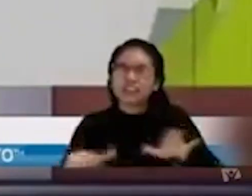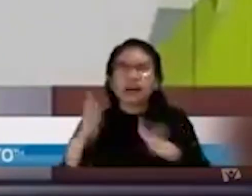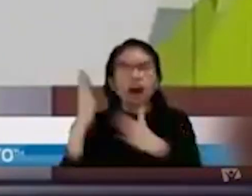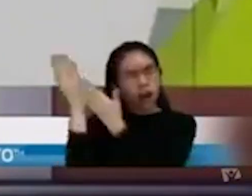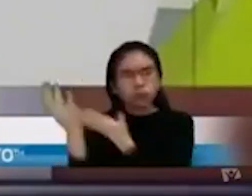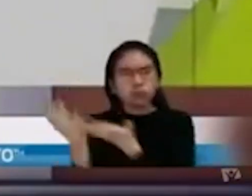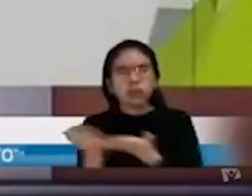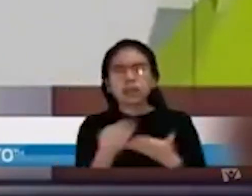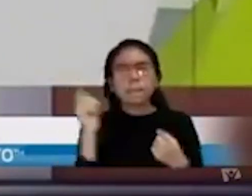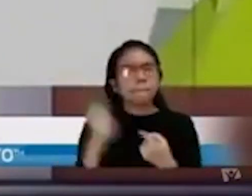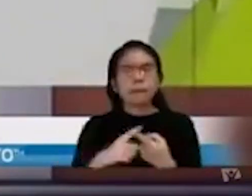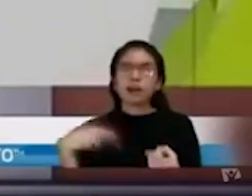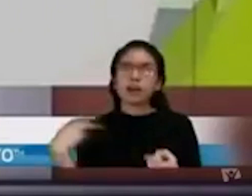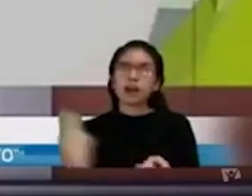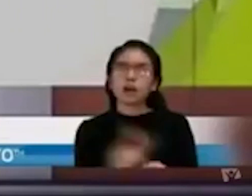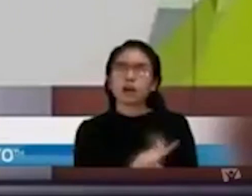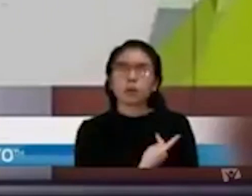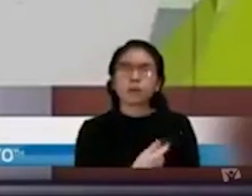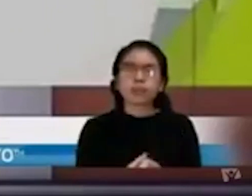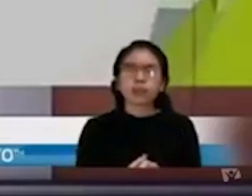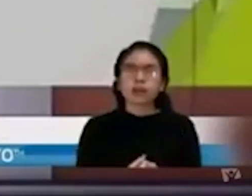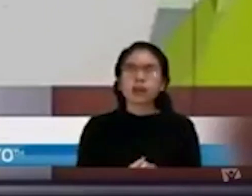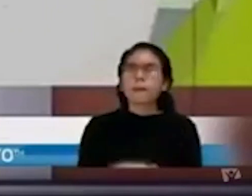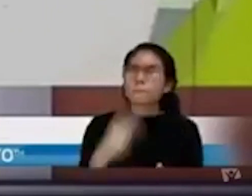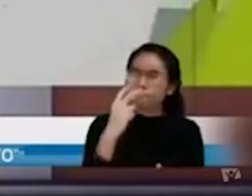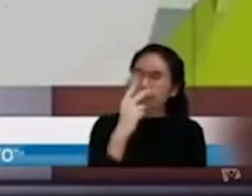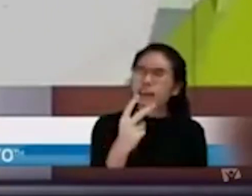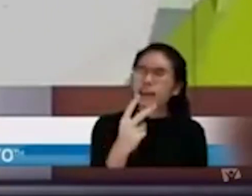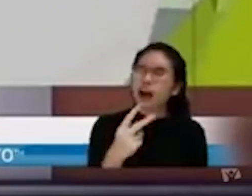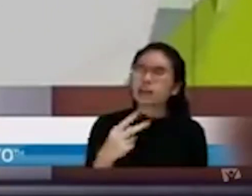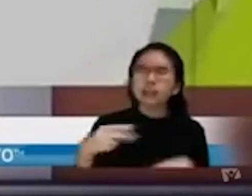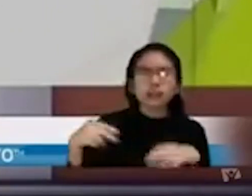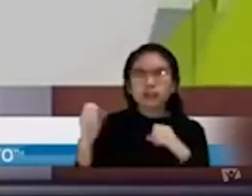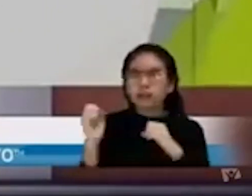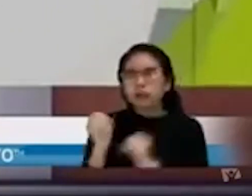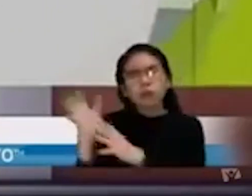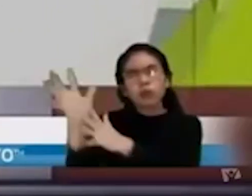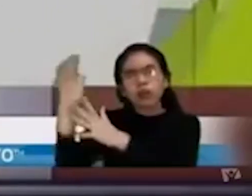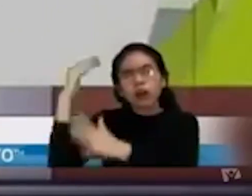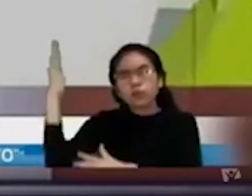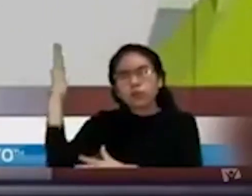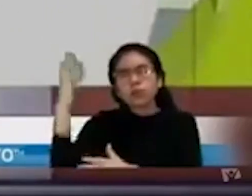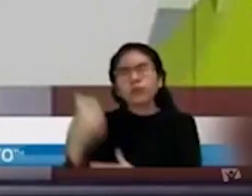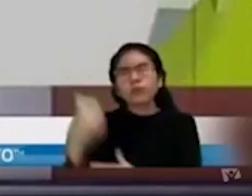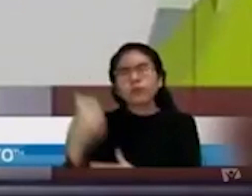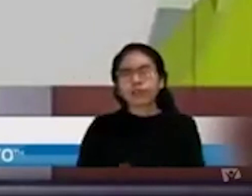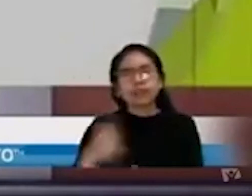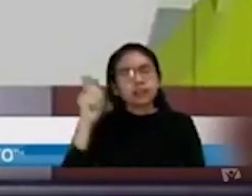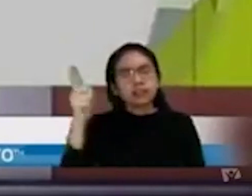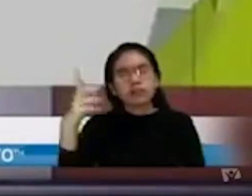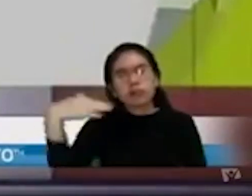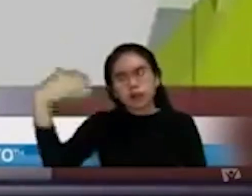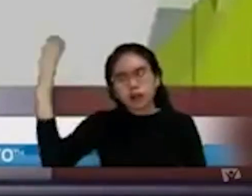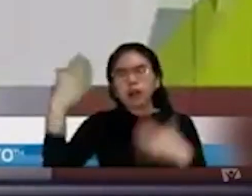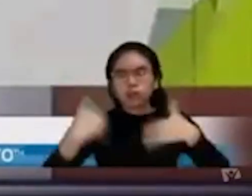memandang kemuliaanku yang telah engkau berikan kepadaku. Sebab engkau telah mengasihi aku sebelum